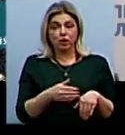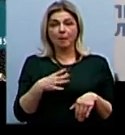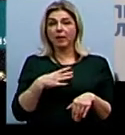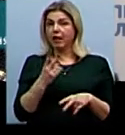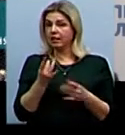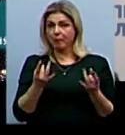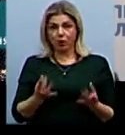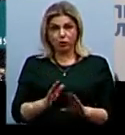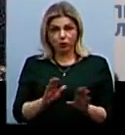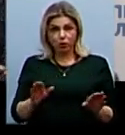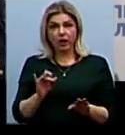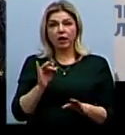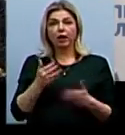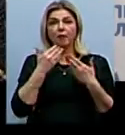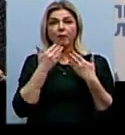і останні